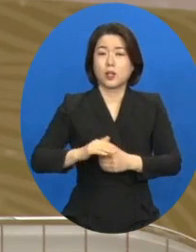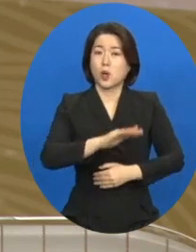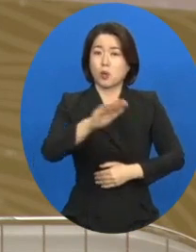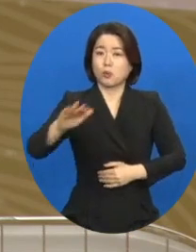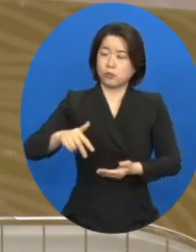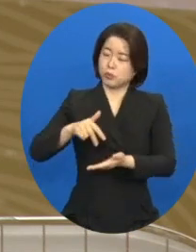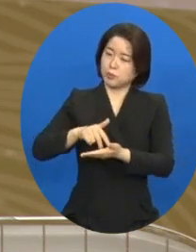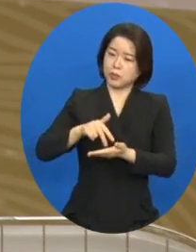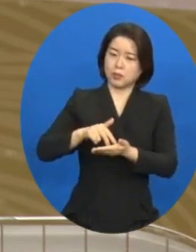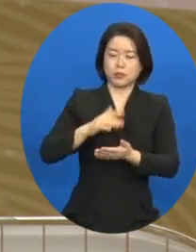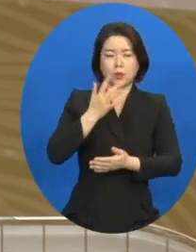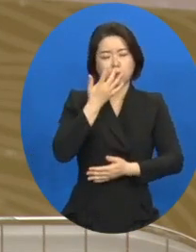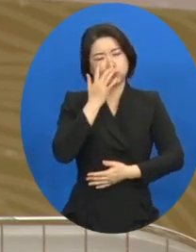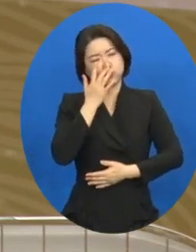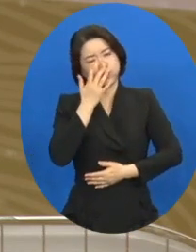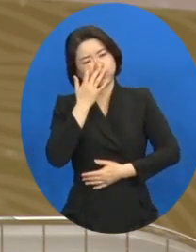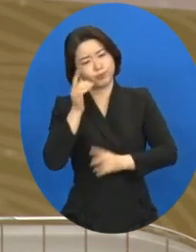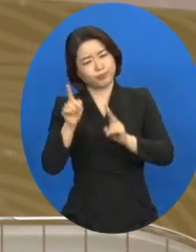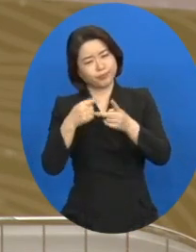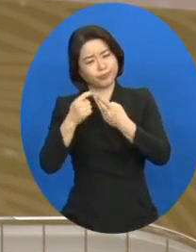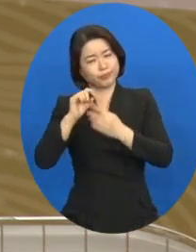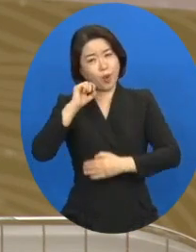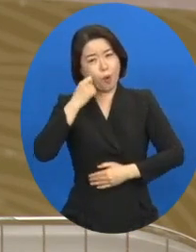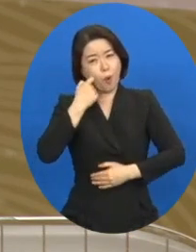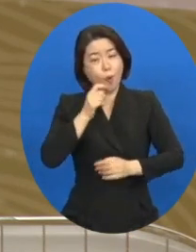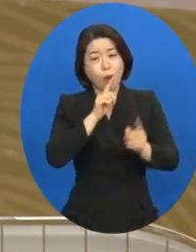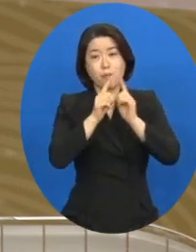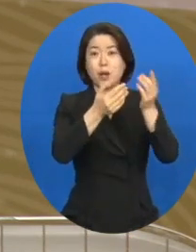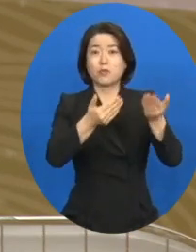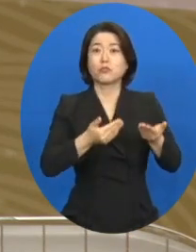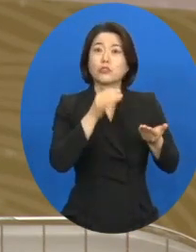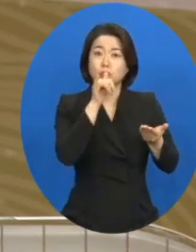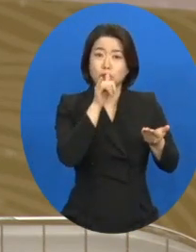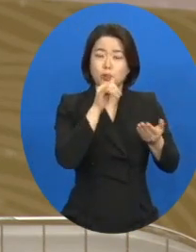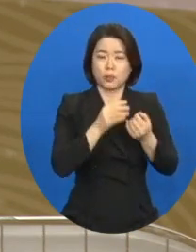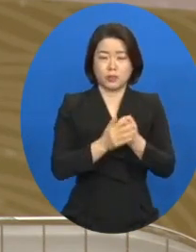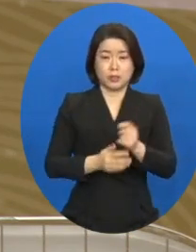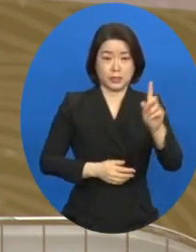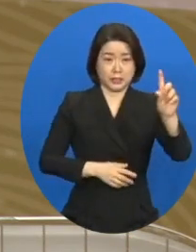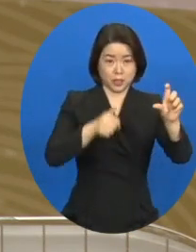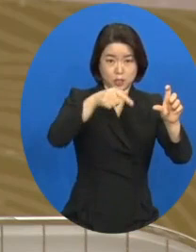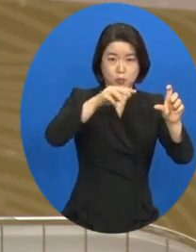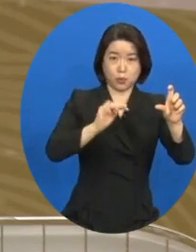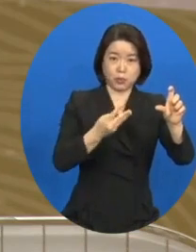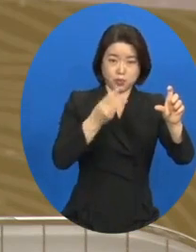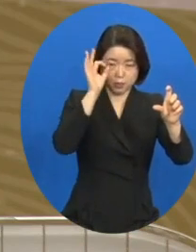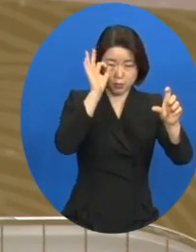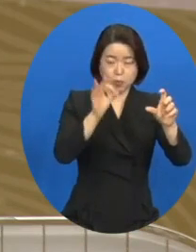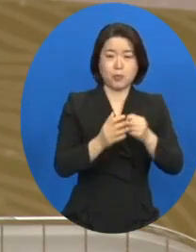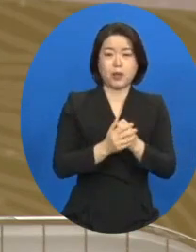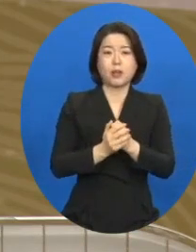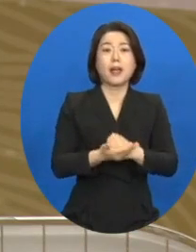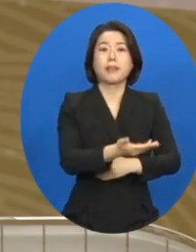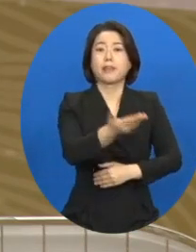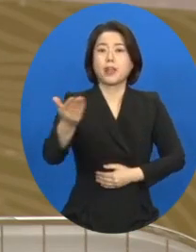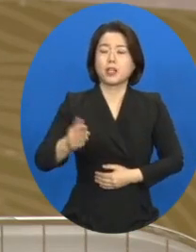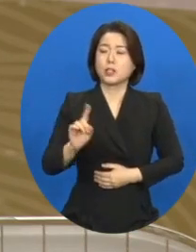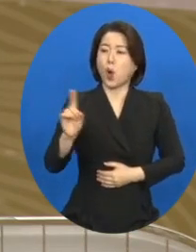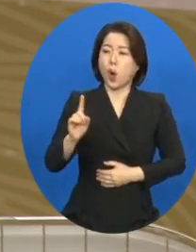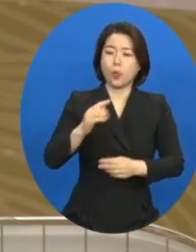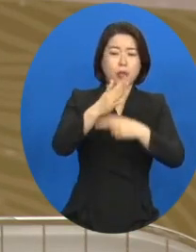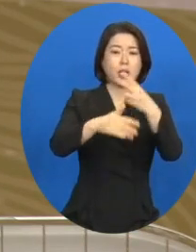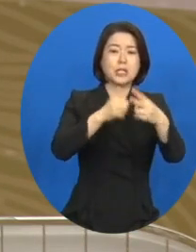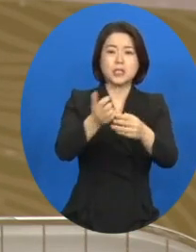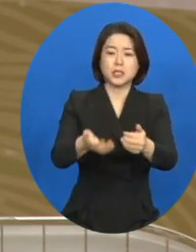우리로서는 처음에는 잘 이해가 안 되는 식의 말씀을 하고 계세요. 15절에 보면, 당신들이 어떤